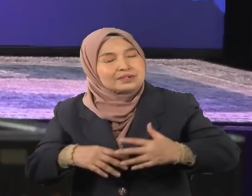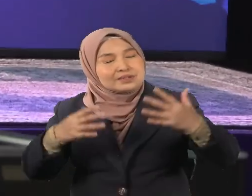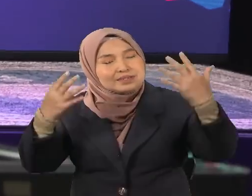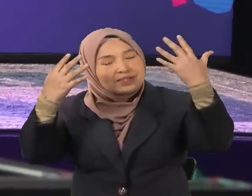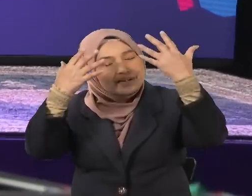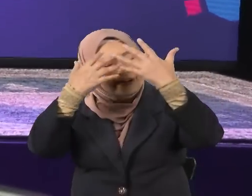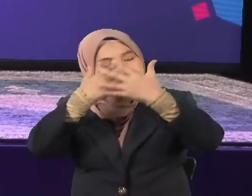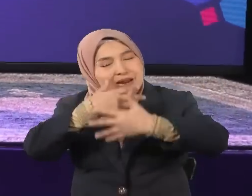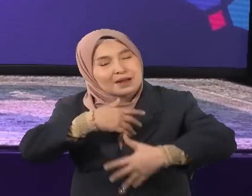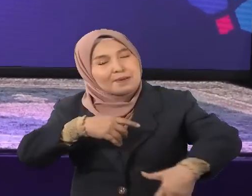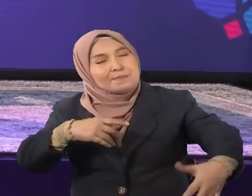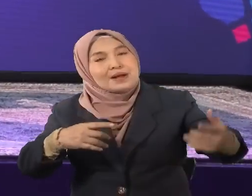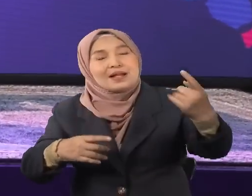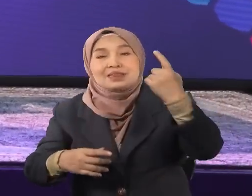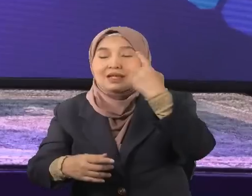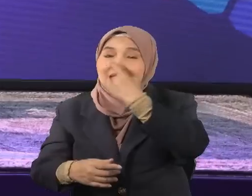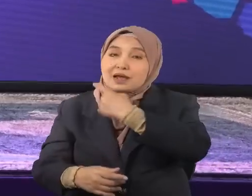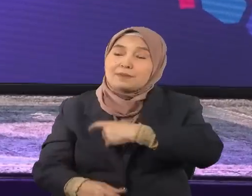relung mata yang menipu,